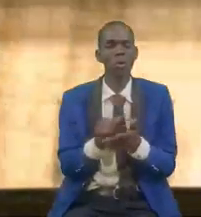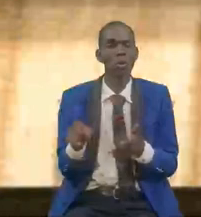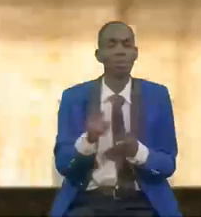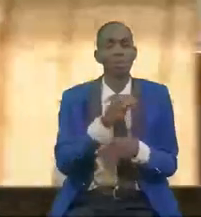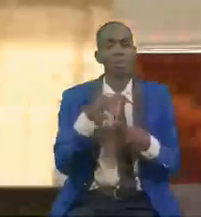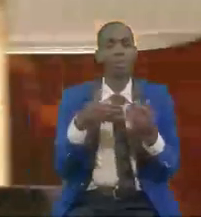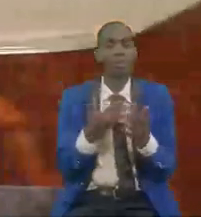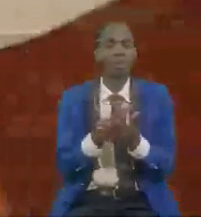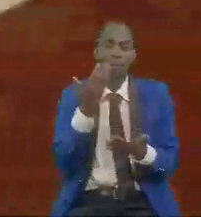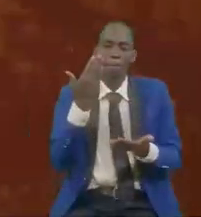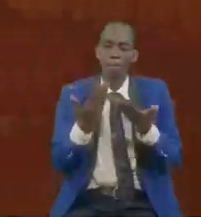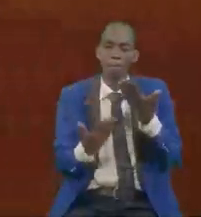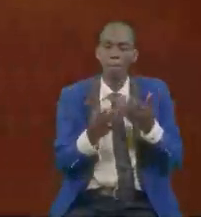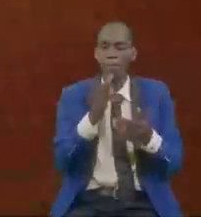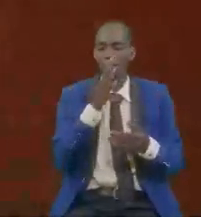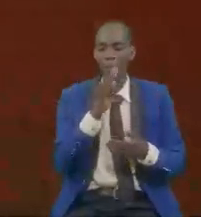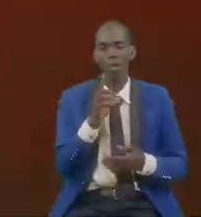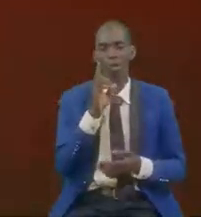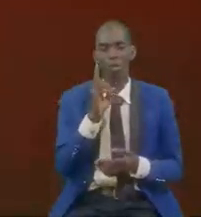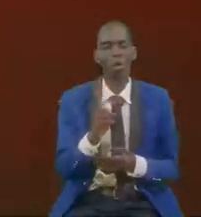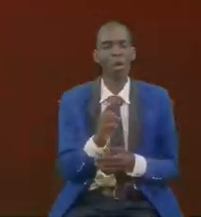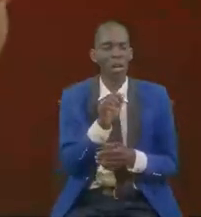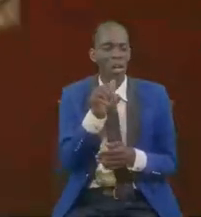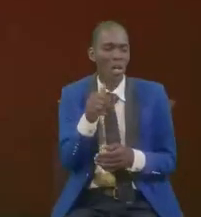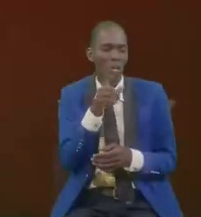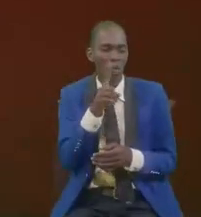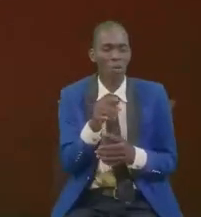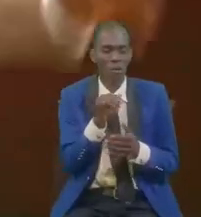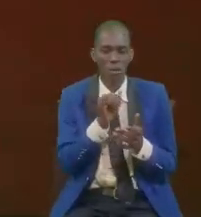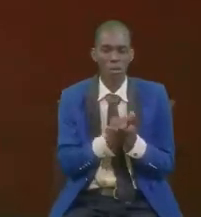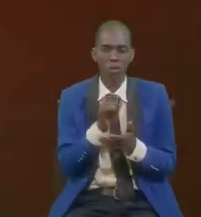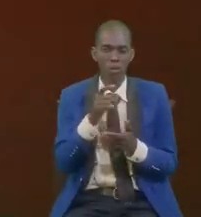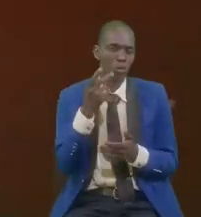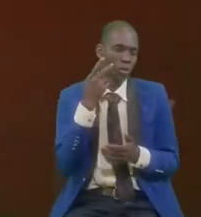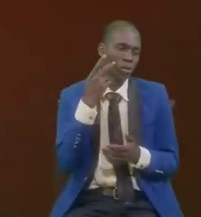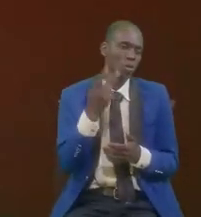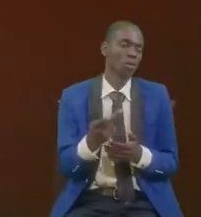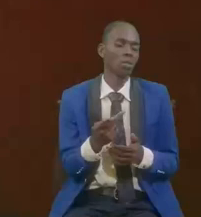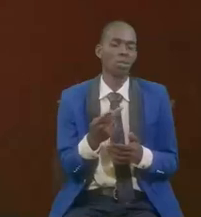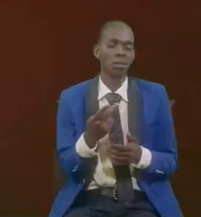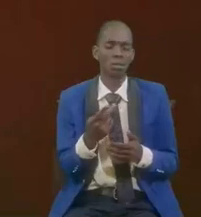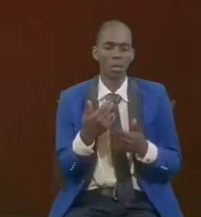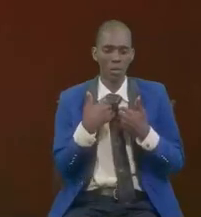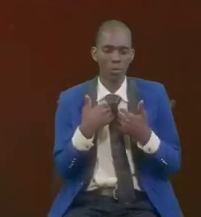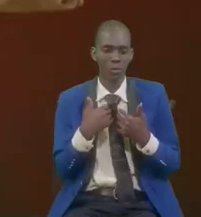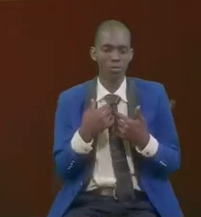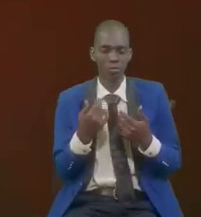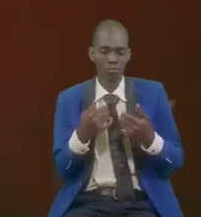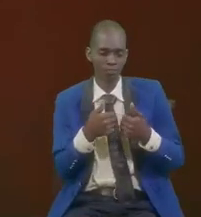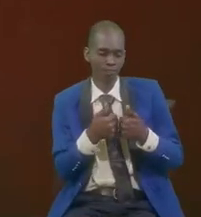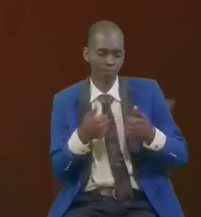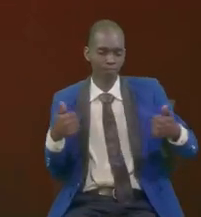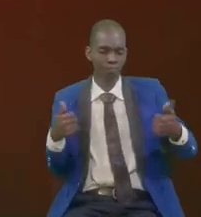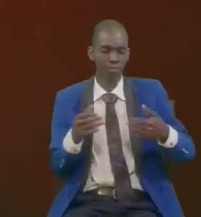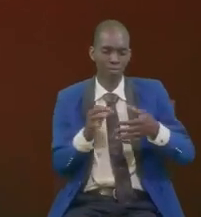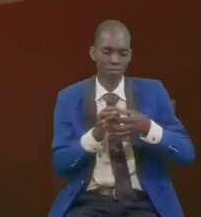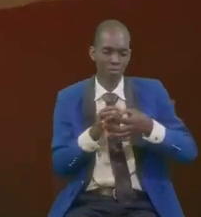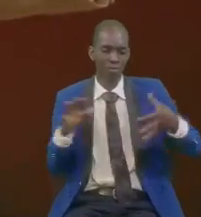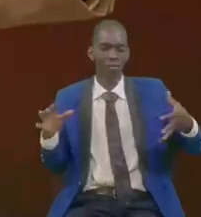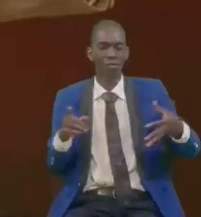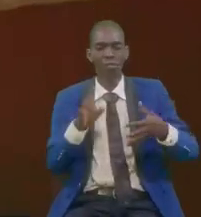un. Partout où vous trouvez la désunion, il n'y a pas la sanctification là-bas.